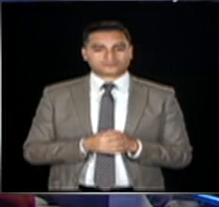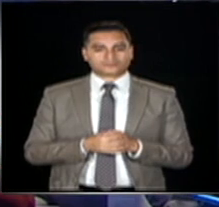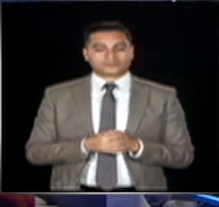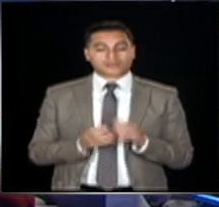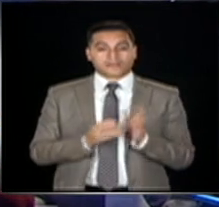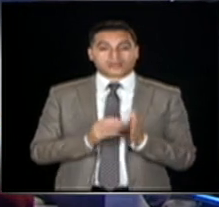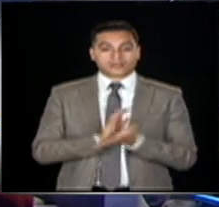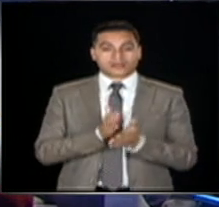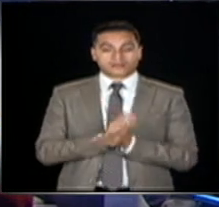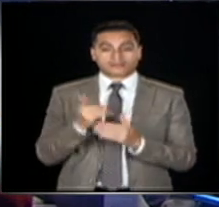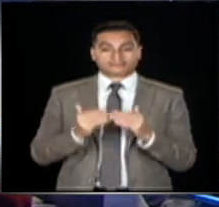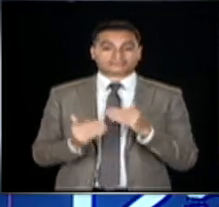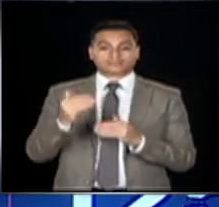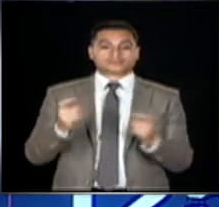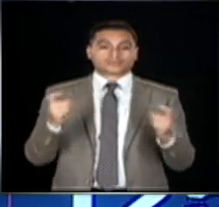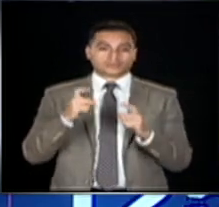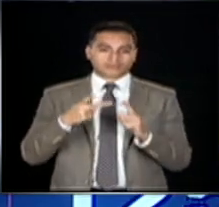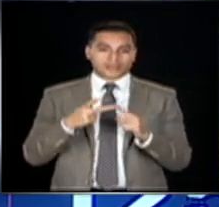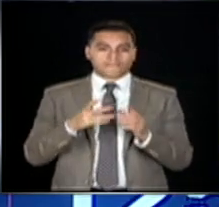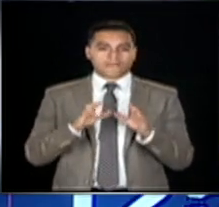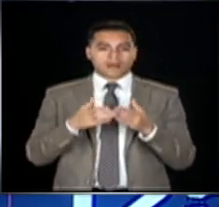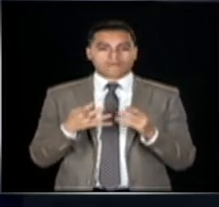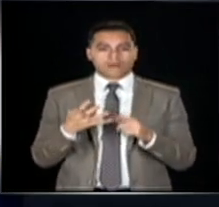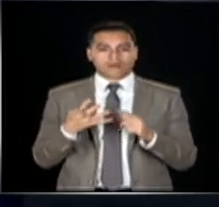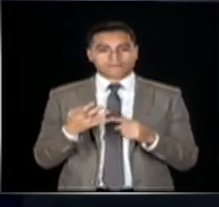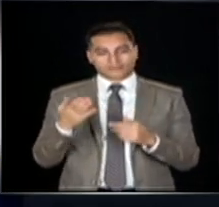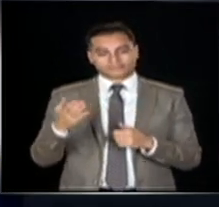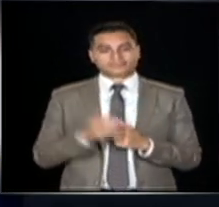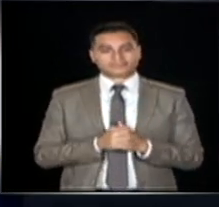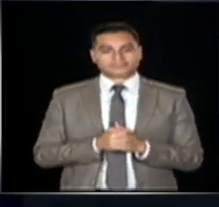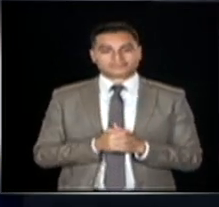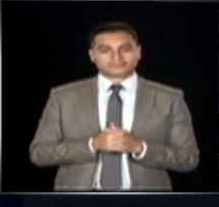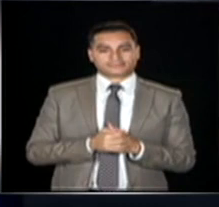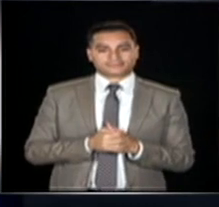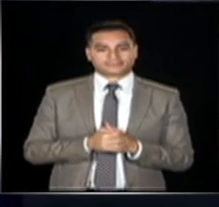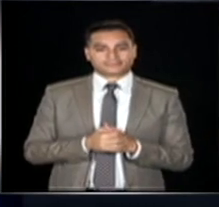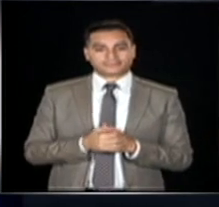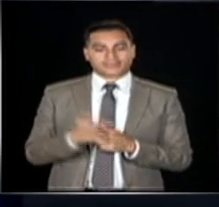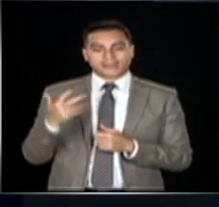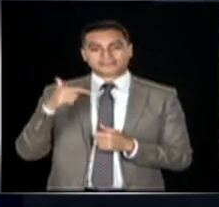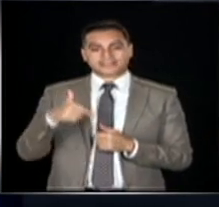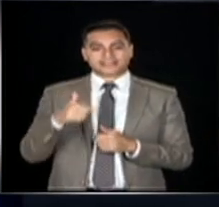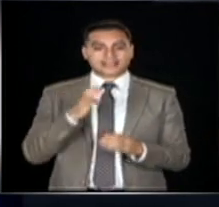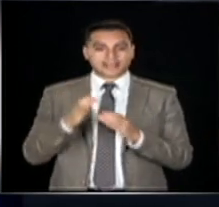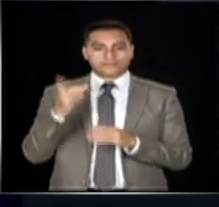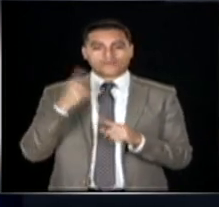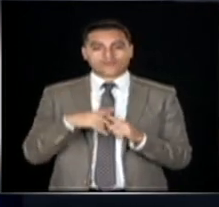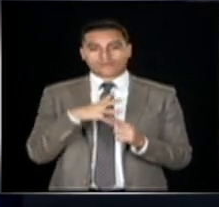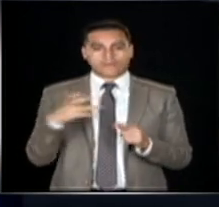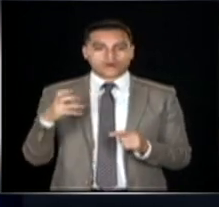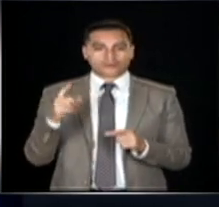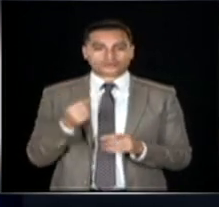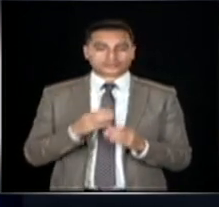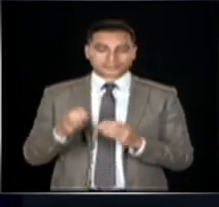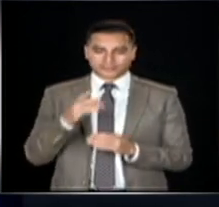جامعة طنطا اتأهلتوا كتاني المجموعة الرابعة، 6 نقط و415